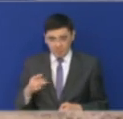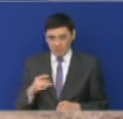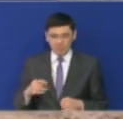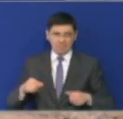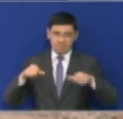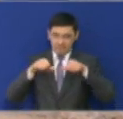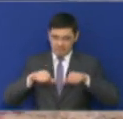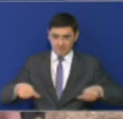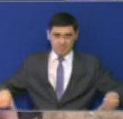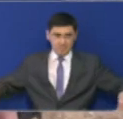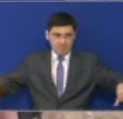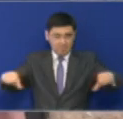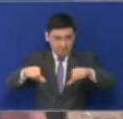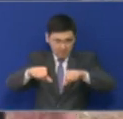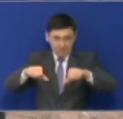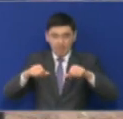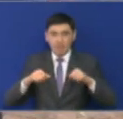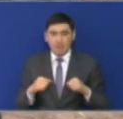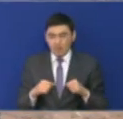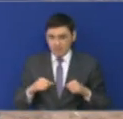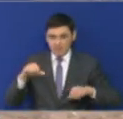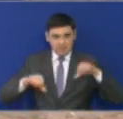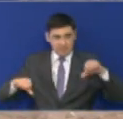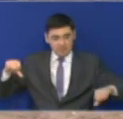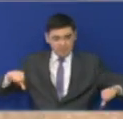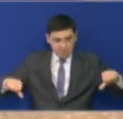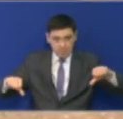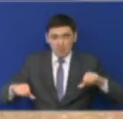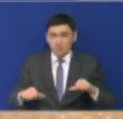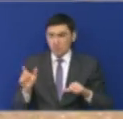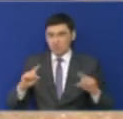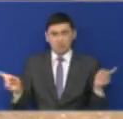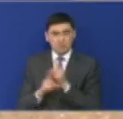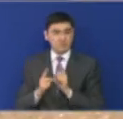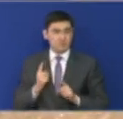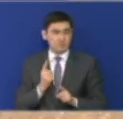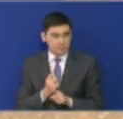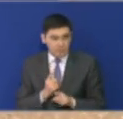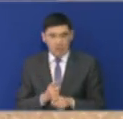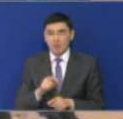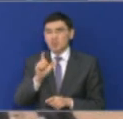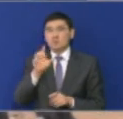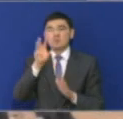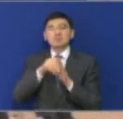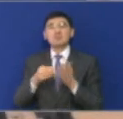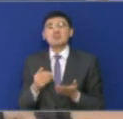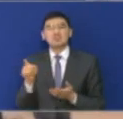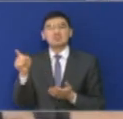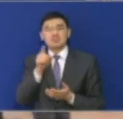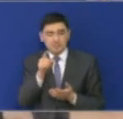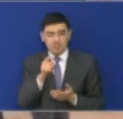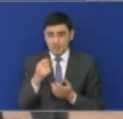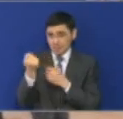жүрісі шектелді. Арнайы топ құрылып, тұрғындармен әкімдік байланыс жасап отыр. WhatsApp желісі арқылы тұрғындар азық түліктеріне тапсырыс жасай алады.